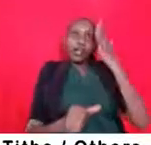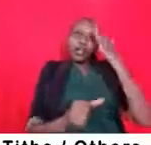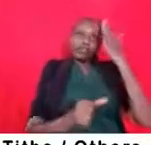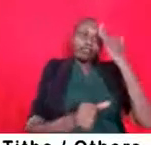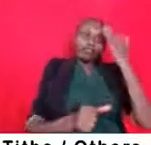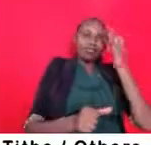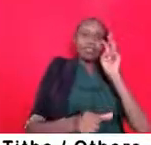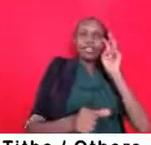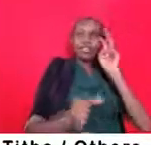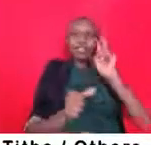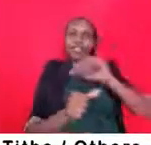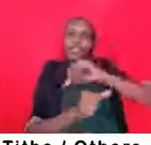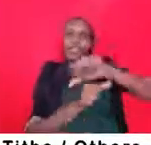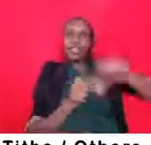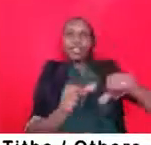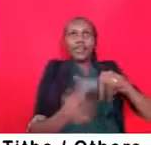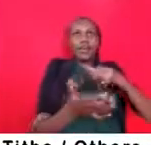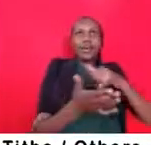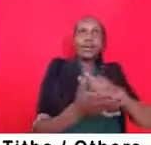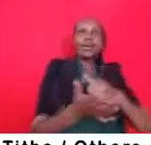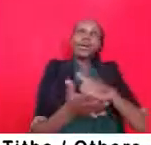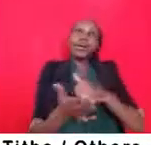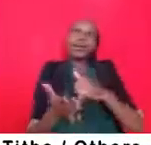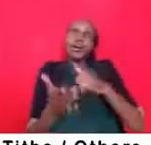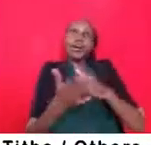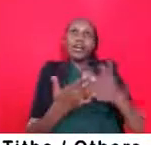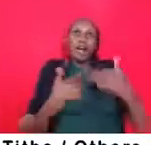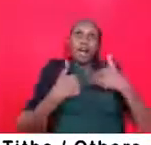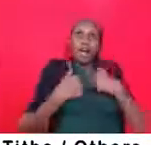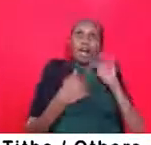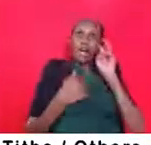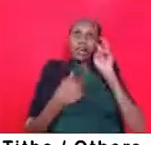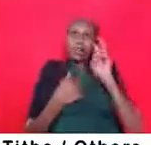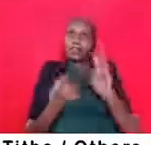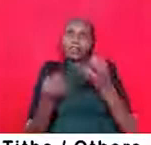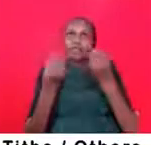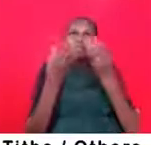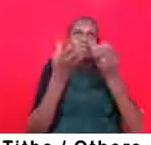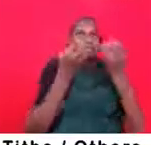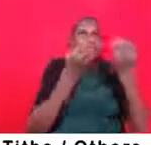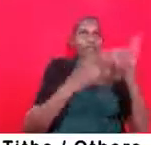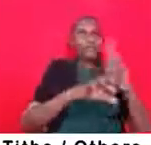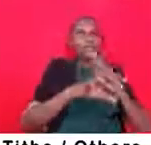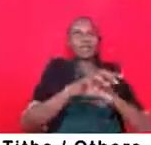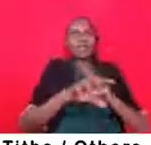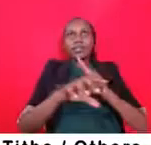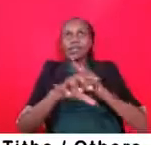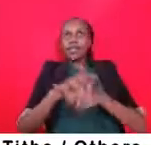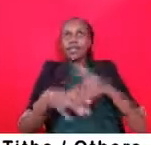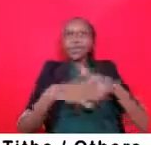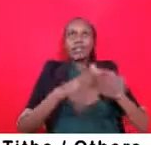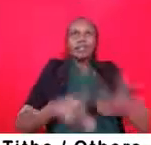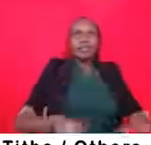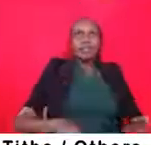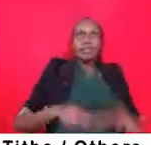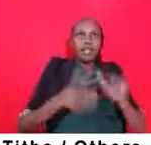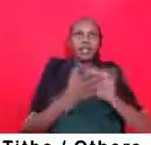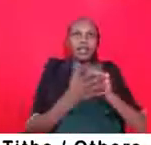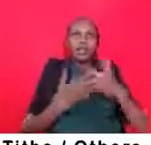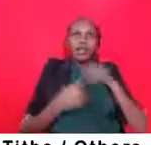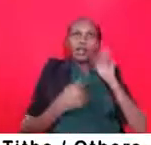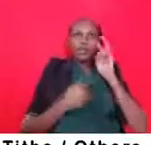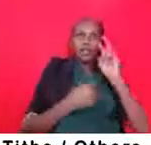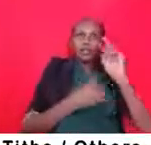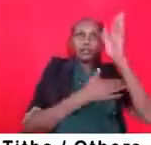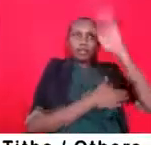around. I have seen my God turn it around. There are so many, many, many times in my life